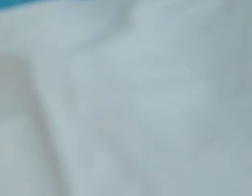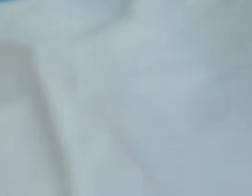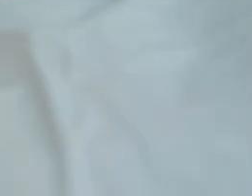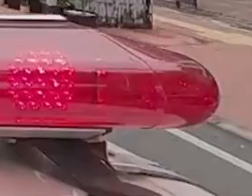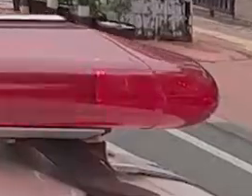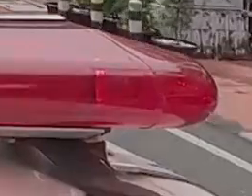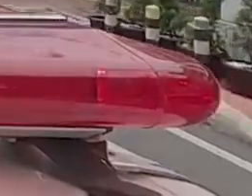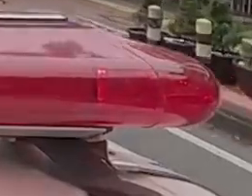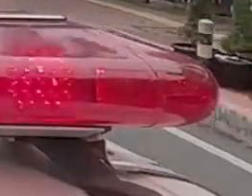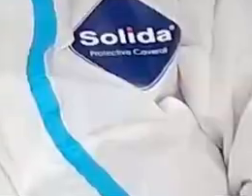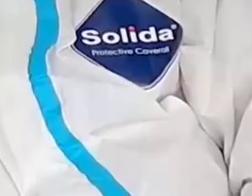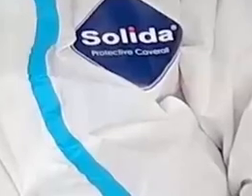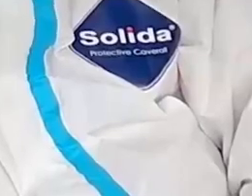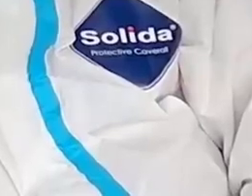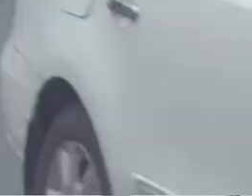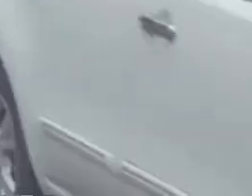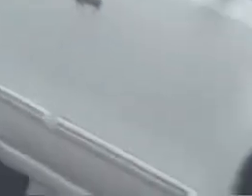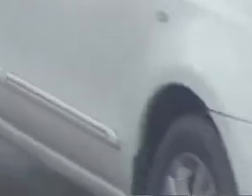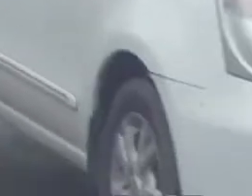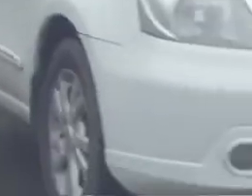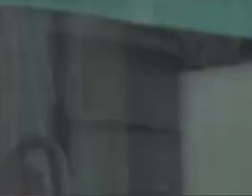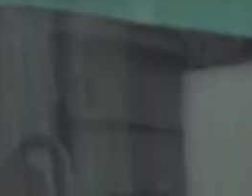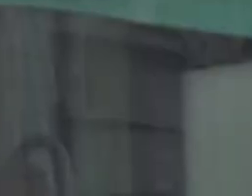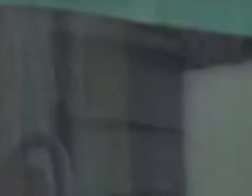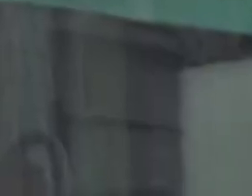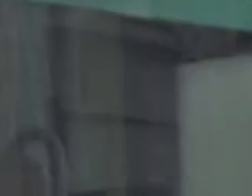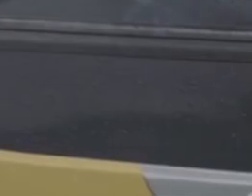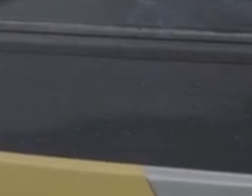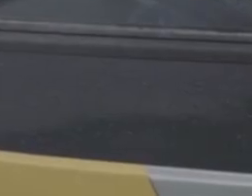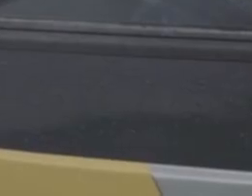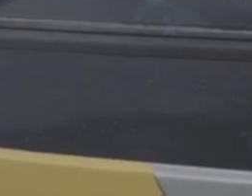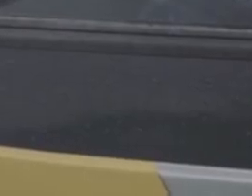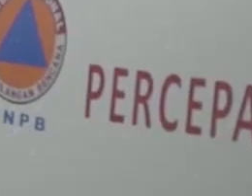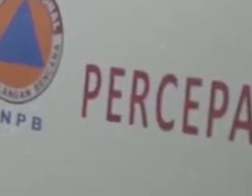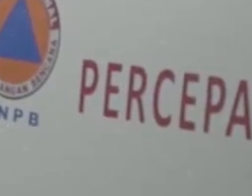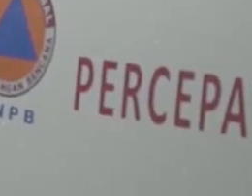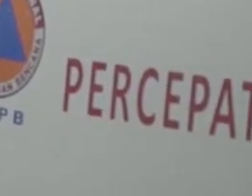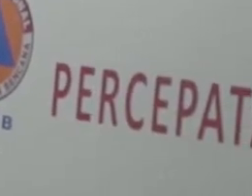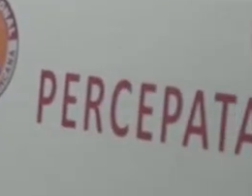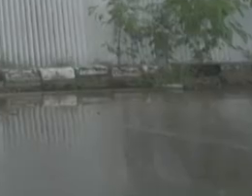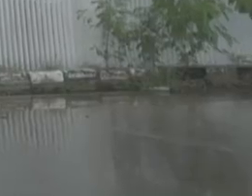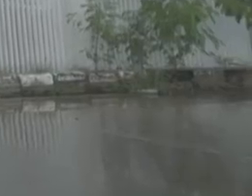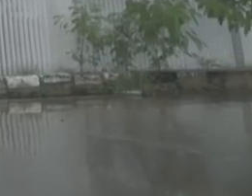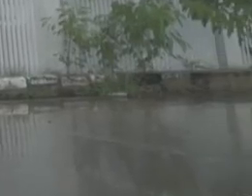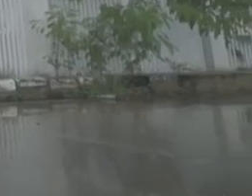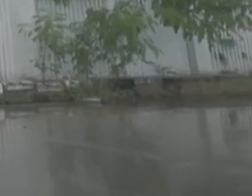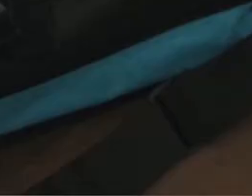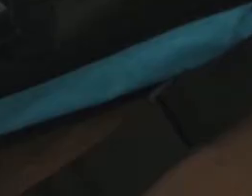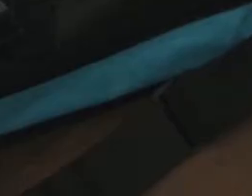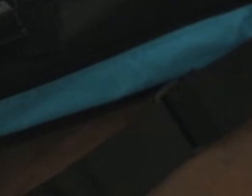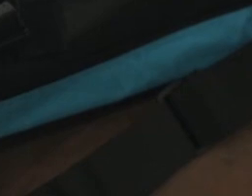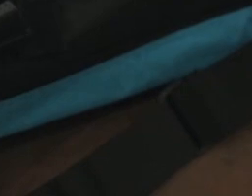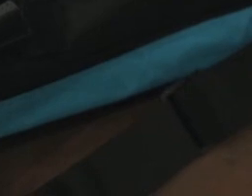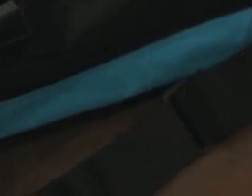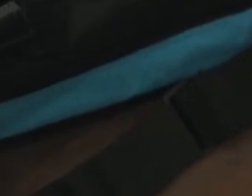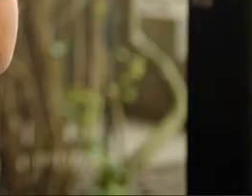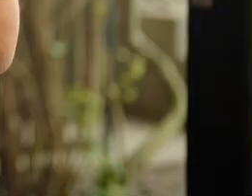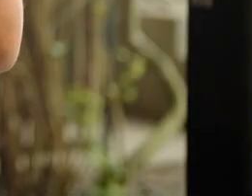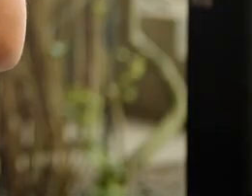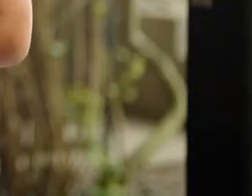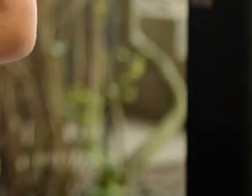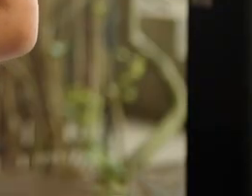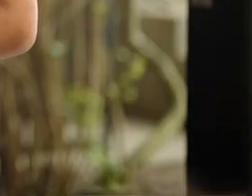menemui hanya akan pergi bila kita saling peduli sebab bila tidak gelombang baru datang dan pergi berani mengingatkan